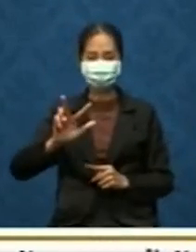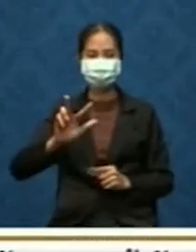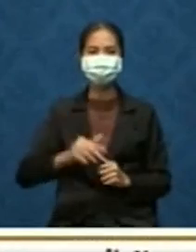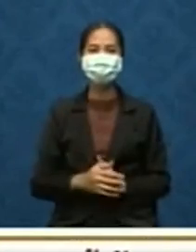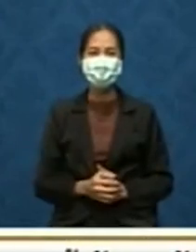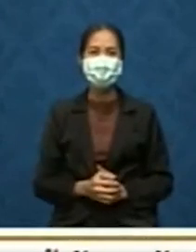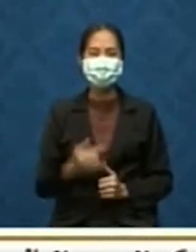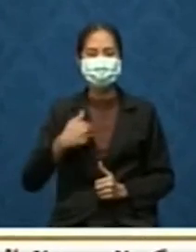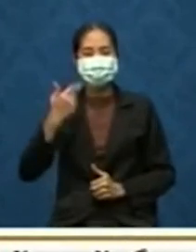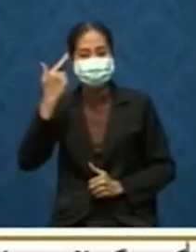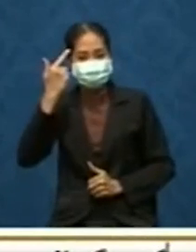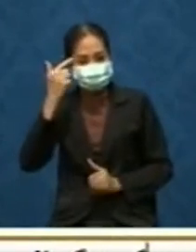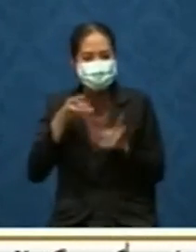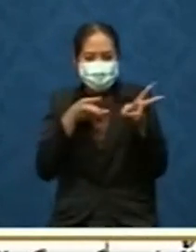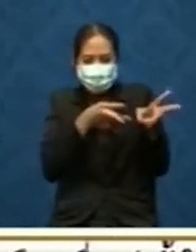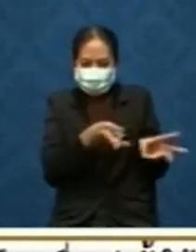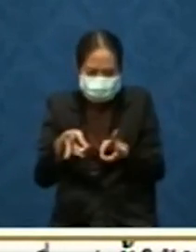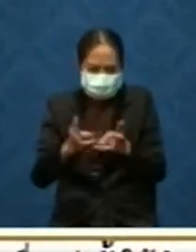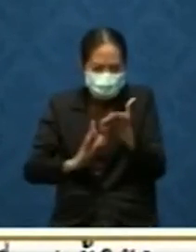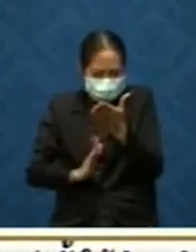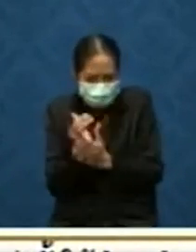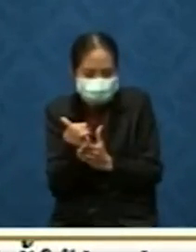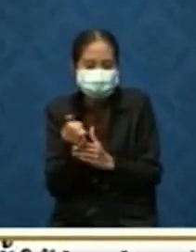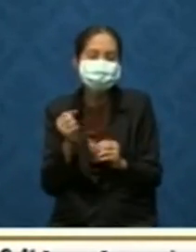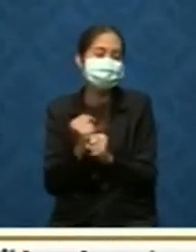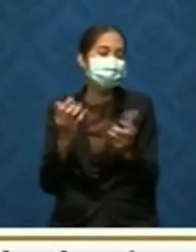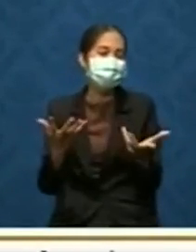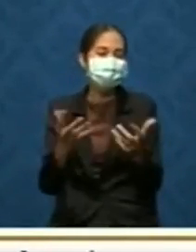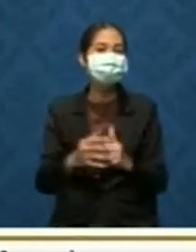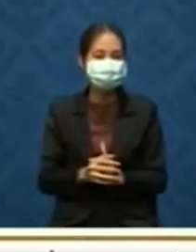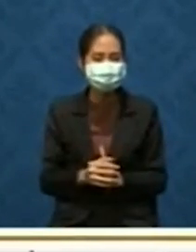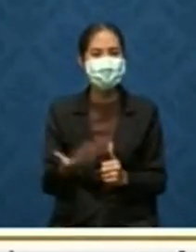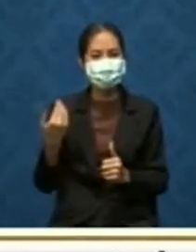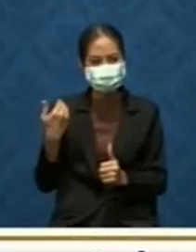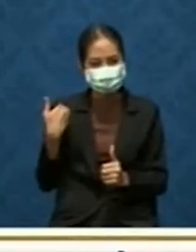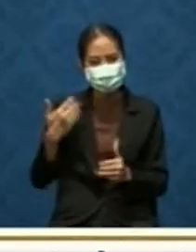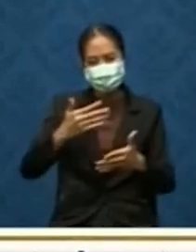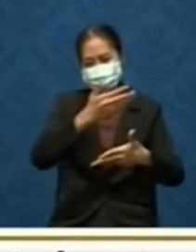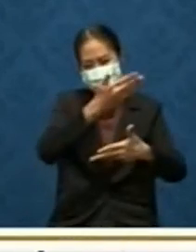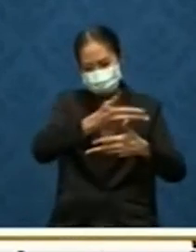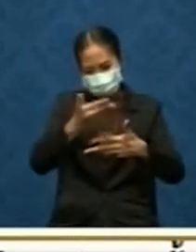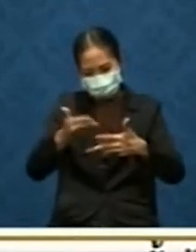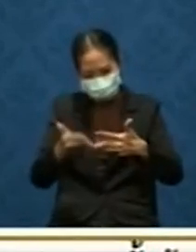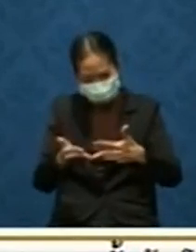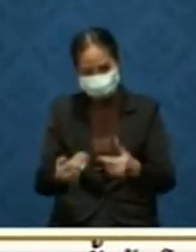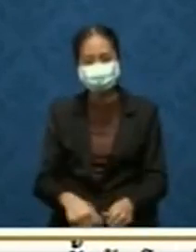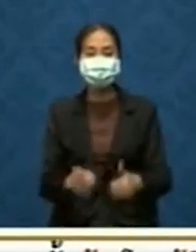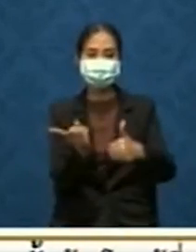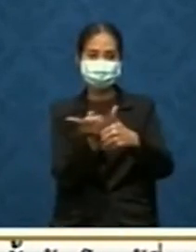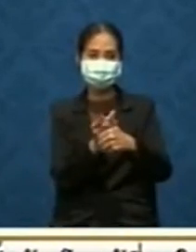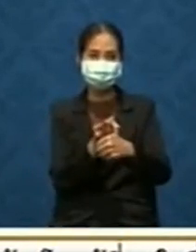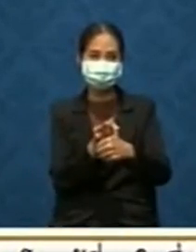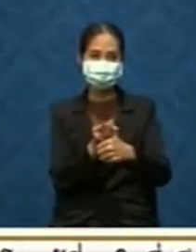คือการหาทางออกถอนฟืนออกจากกองไฟให้กับประเทศแห่งเหล่านี้บันได 3ขั้นที่ผมอยากจะเสนอก็คือบันไดขั้นที่ 1